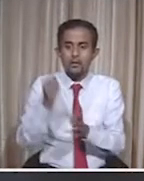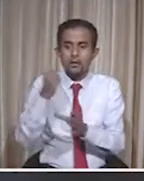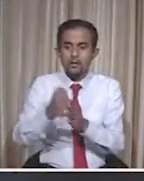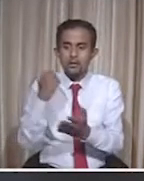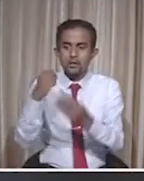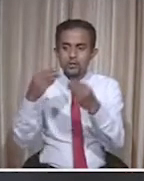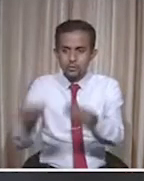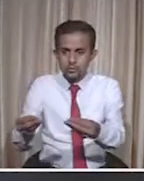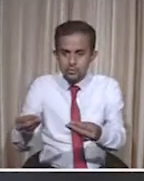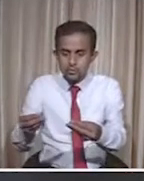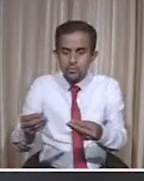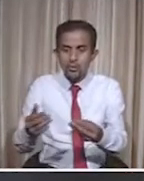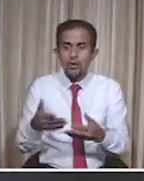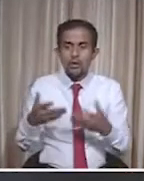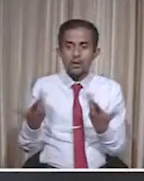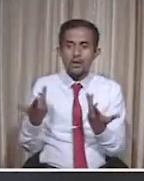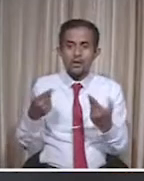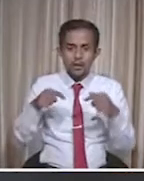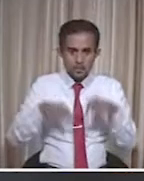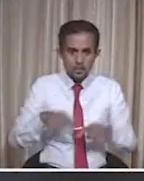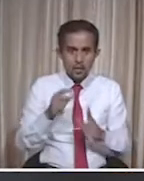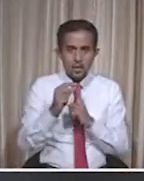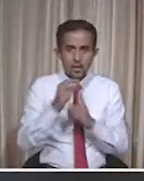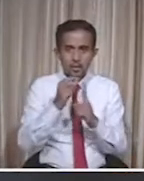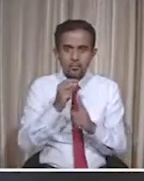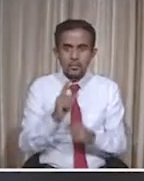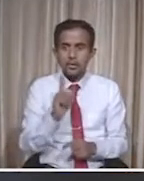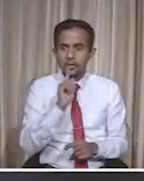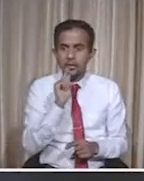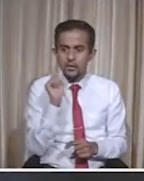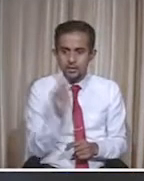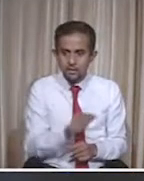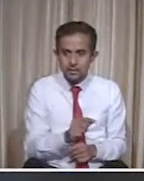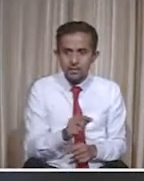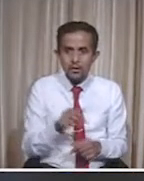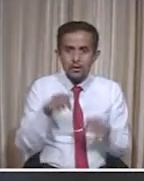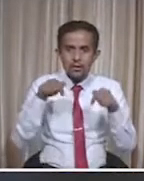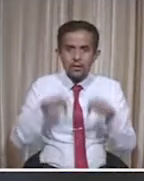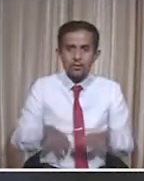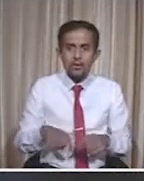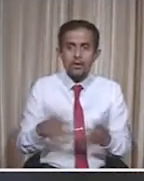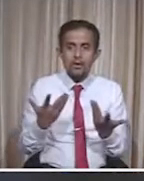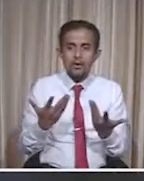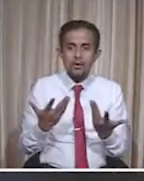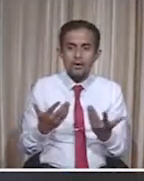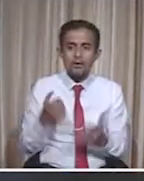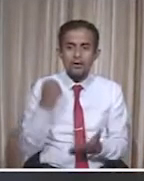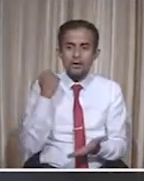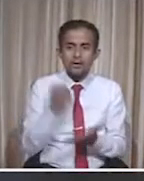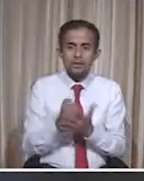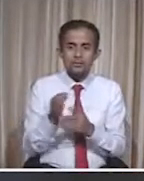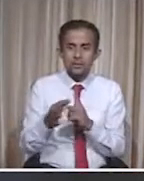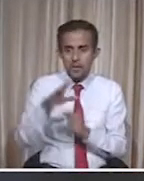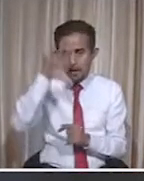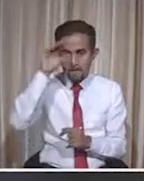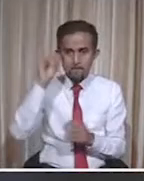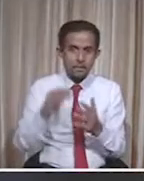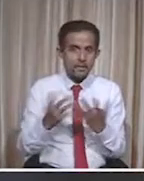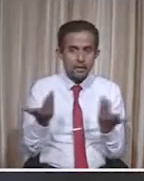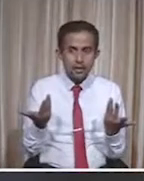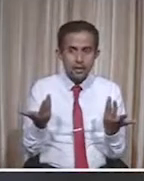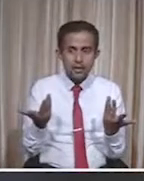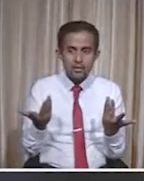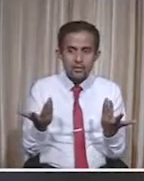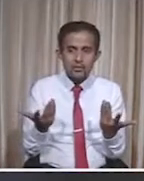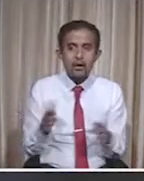දීලා මුදල් ඇමති කෙනෙක් නැහැ කියලා මේ පාර්ලිමේන්තුවටත් දැනුම් දීලා දැන් අපහු කියනවා නෑ ඒ ලියුම ජනාධිපති පිළිගත්තේ නැහැ ඒ